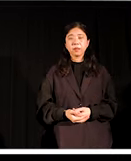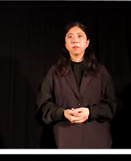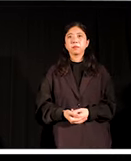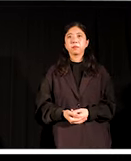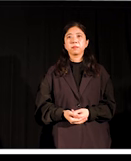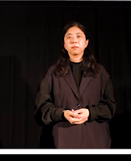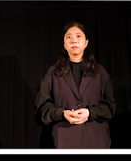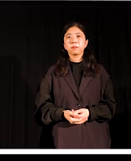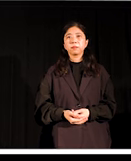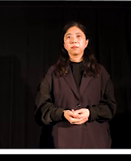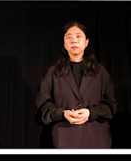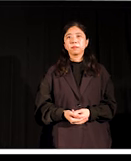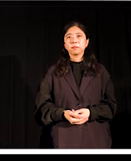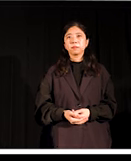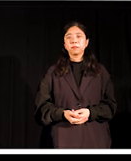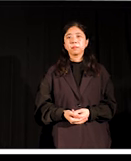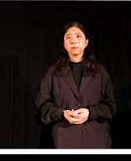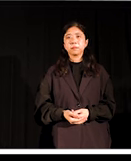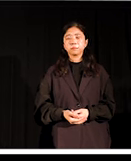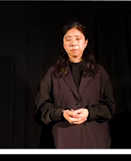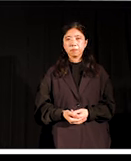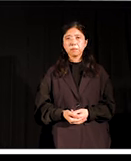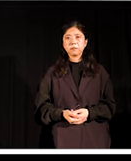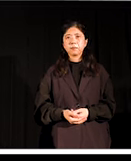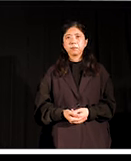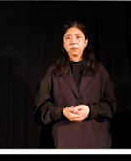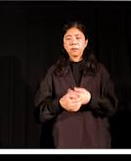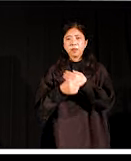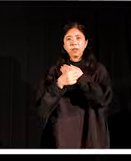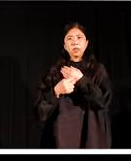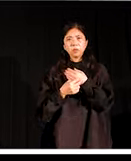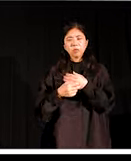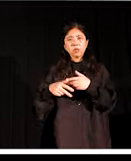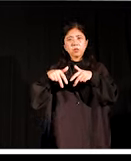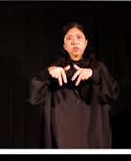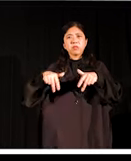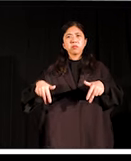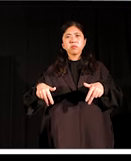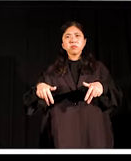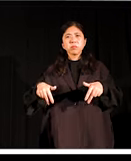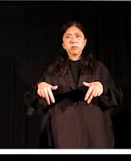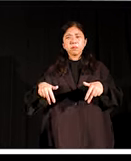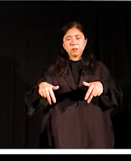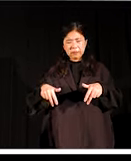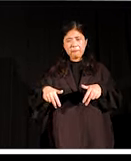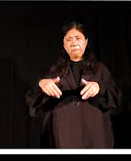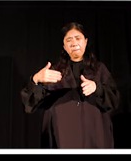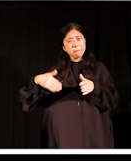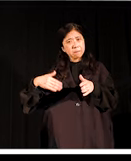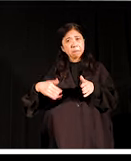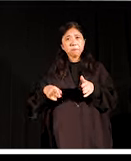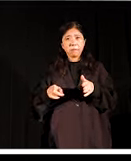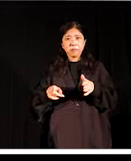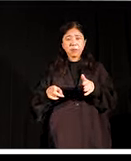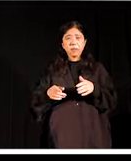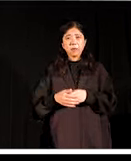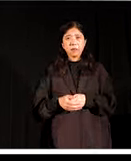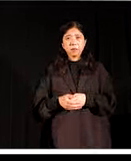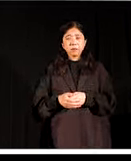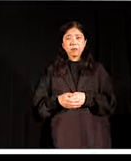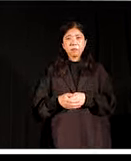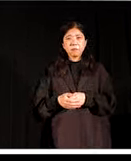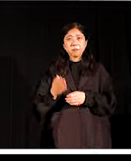であのこういった影響もあって非常にこう医療のシステムがあの脆弱っていうのがありますやぱ虐殺の後に